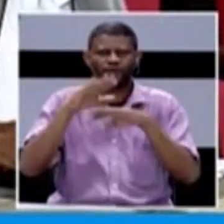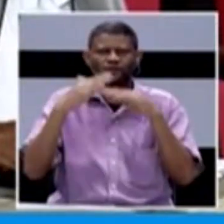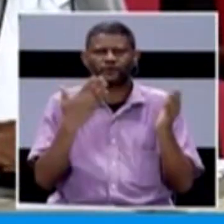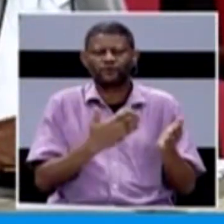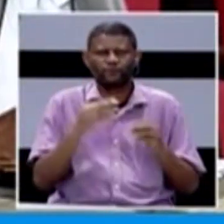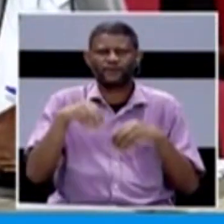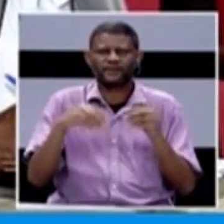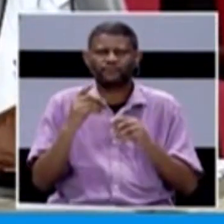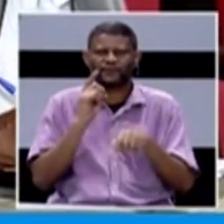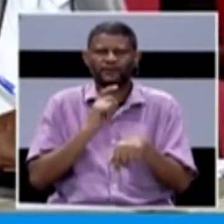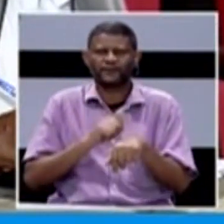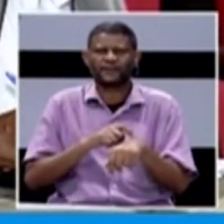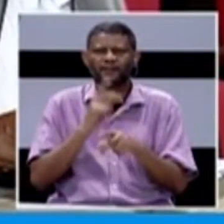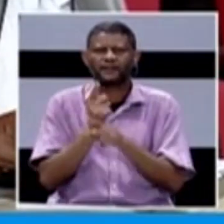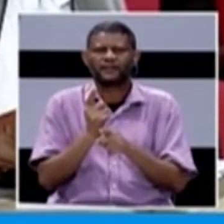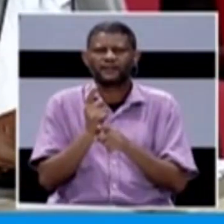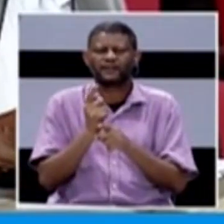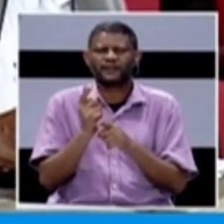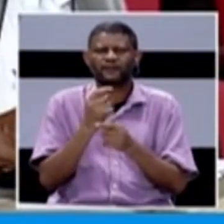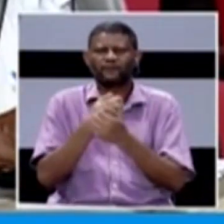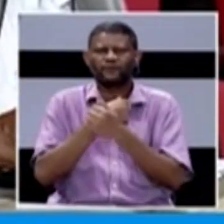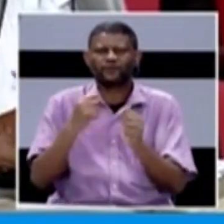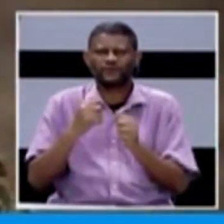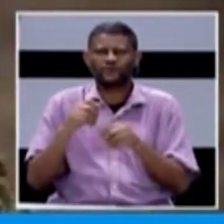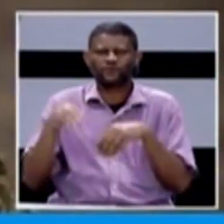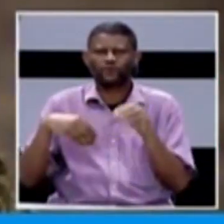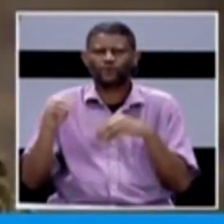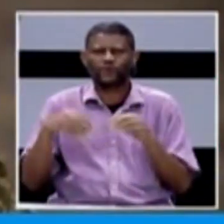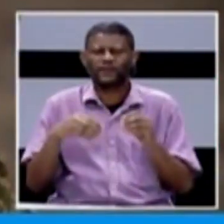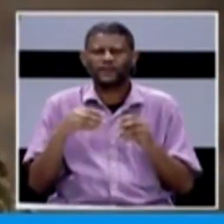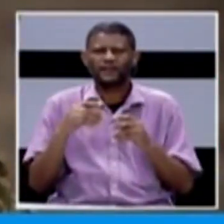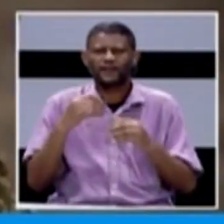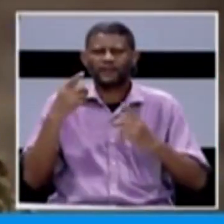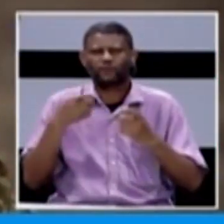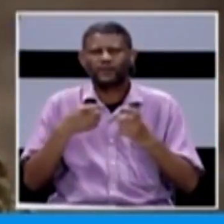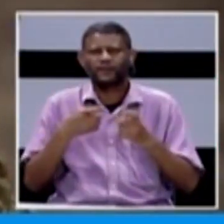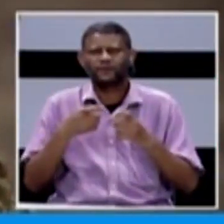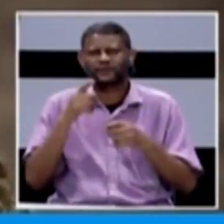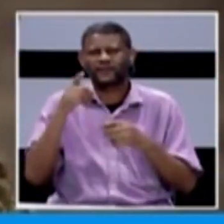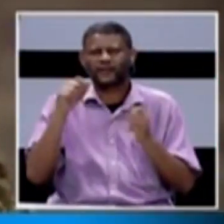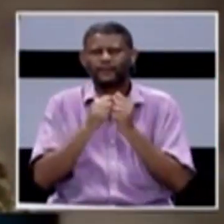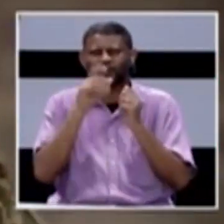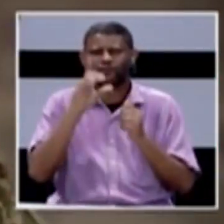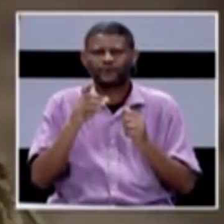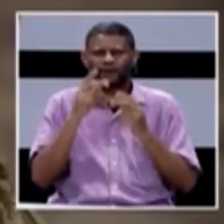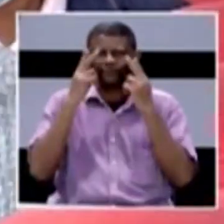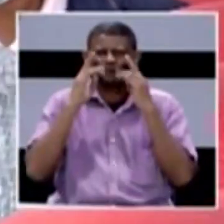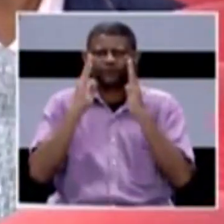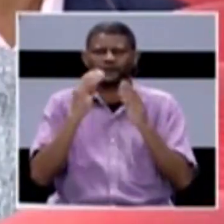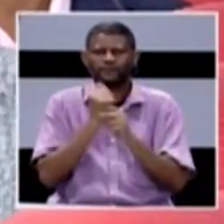ብኣግባቡ ክፍትሑ ኣብ ዘይሕጋዊ ንግድን ዝውውር ኣፅዋርን እውን እቲ ሓበራዊ ኮሚቴ ብትኩረት ከም ዝሰርሕ ኣብቲ መድረኽ